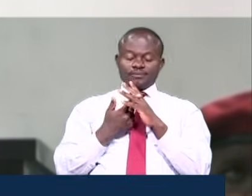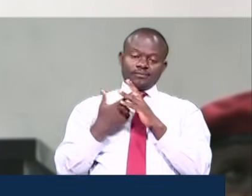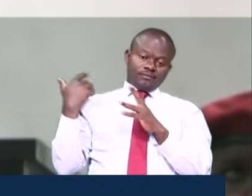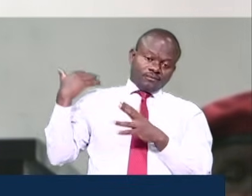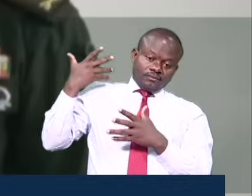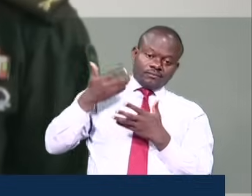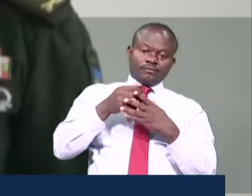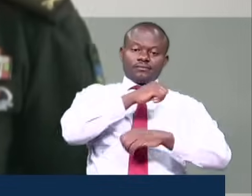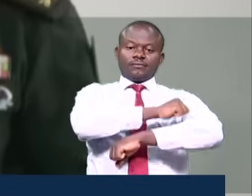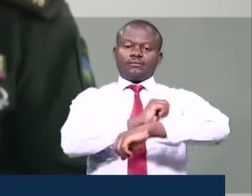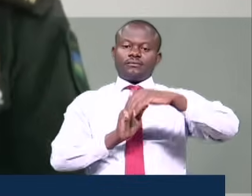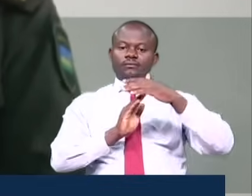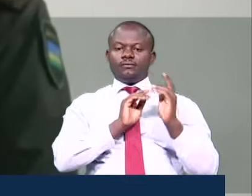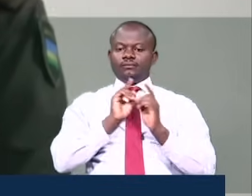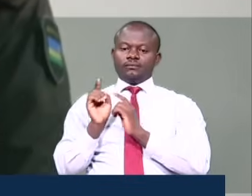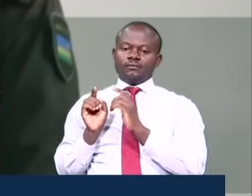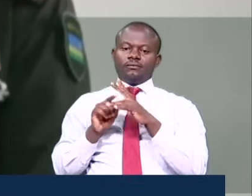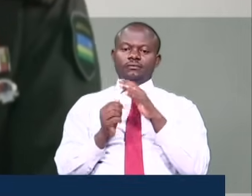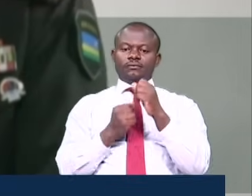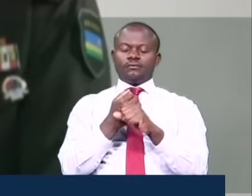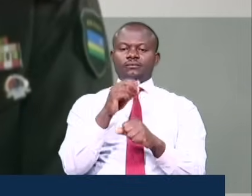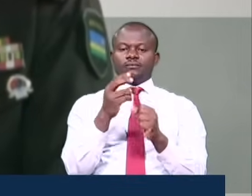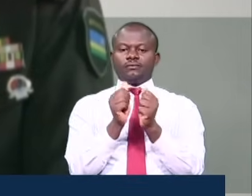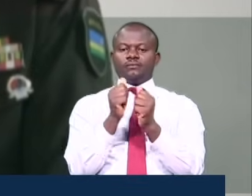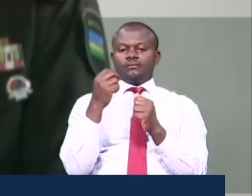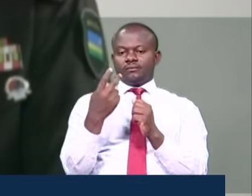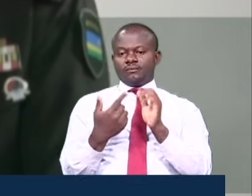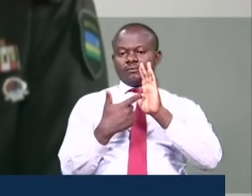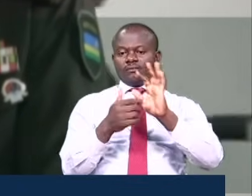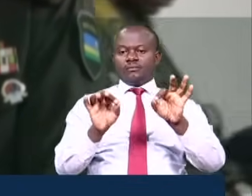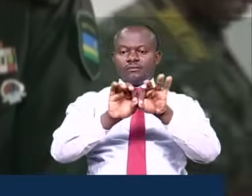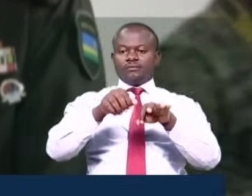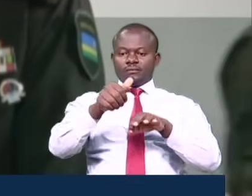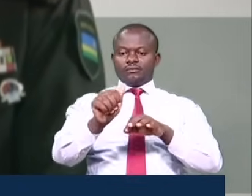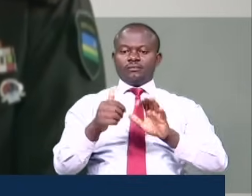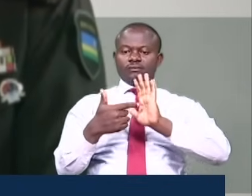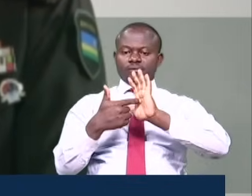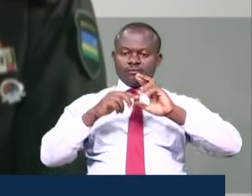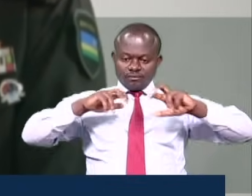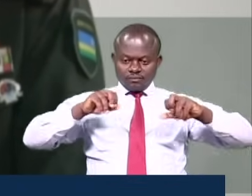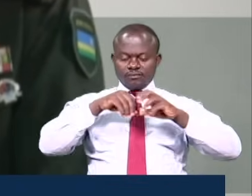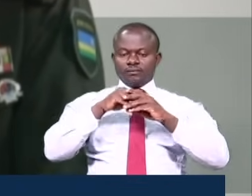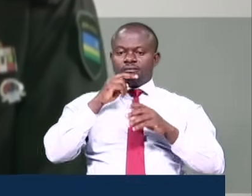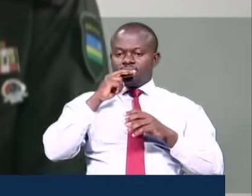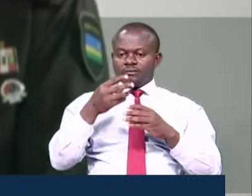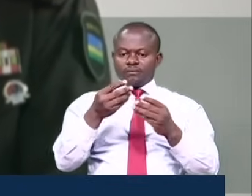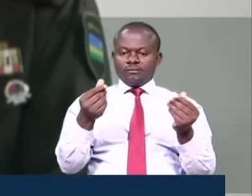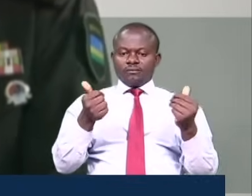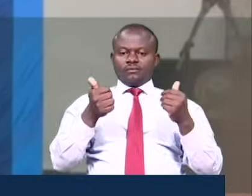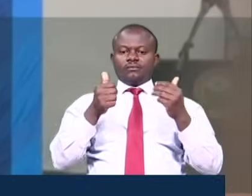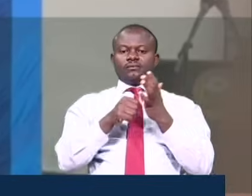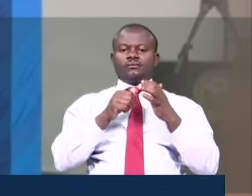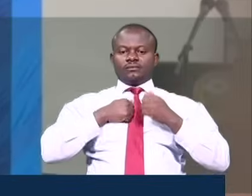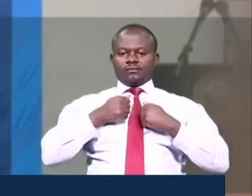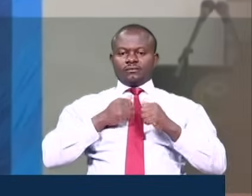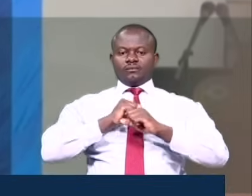kuva ishuri rikuru rya gisirikare ryashingwa muri 2012 mu ndangagaciro zaryo harimo gushimangira kwishakamo ibisubizo ku Rwanda no